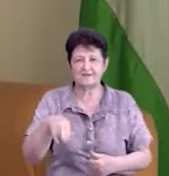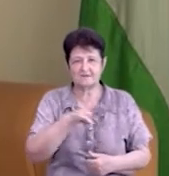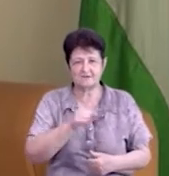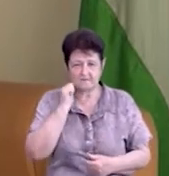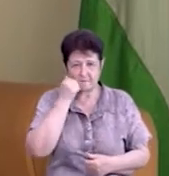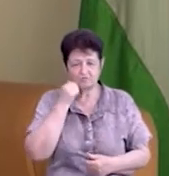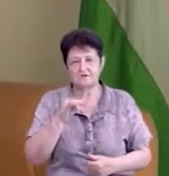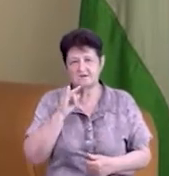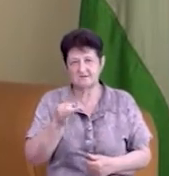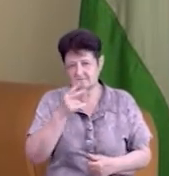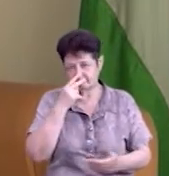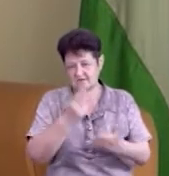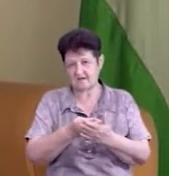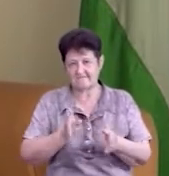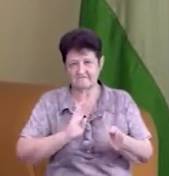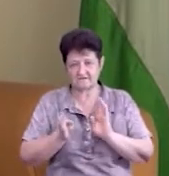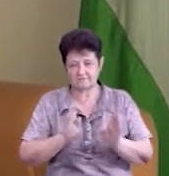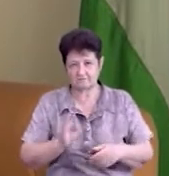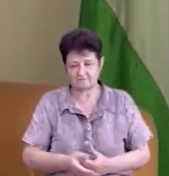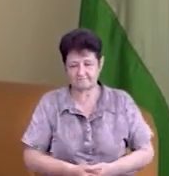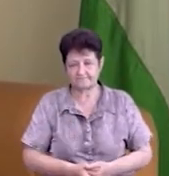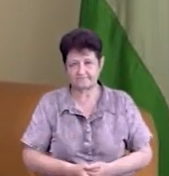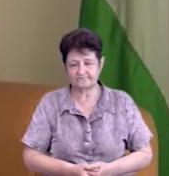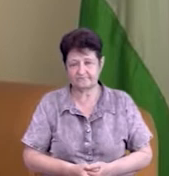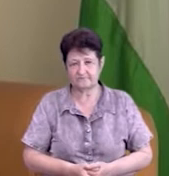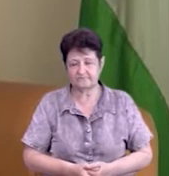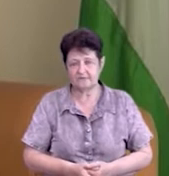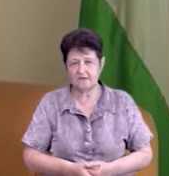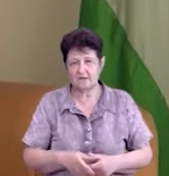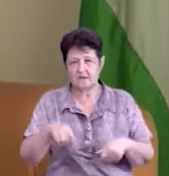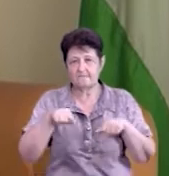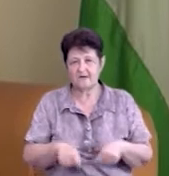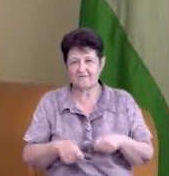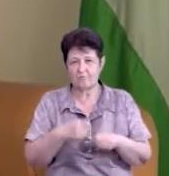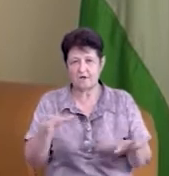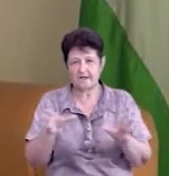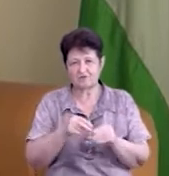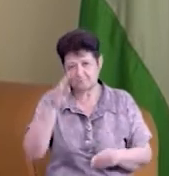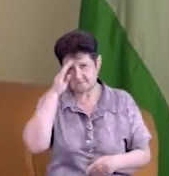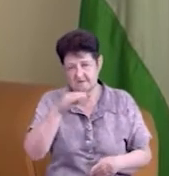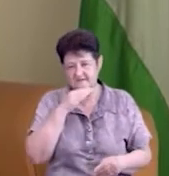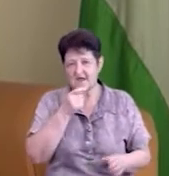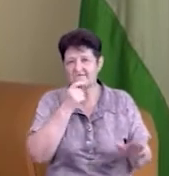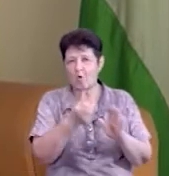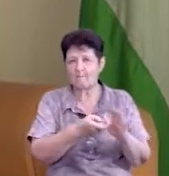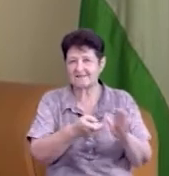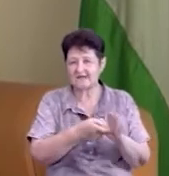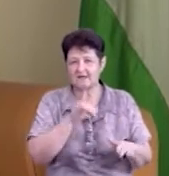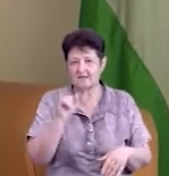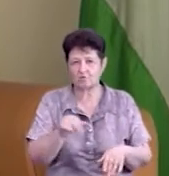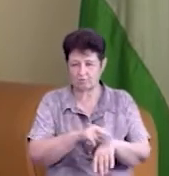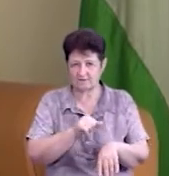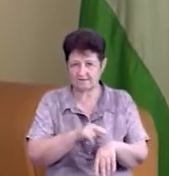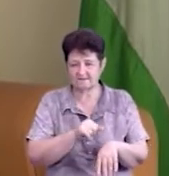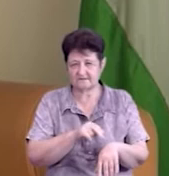та викладали відео в соціальні мережі. Правопорушників разом із батьками опитали у відділенні